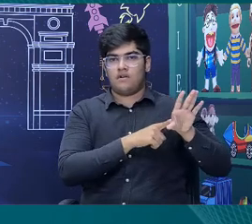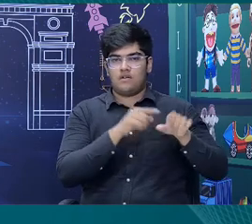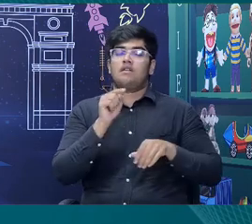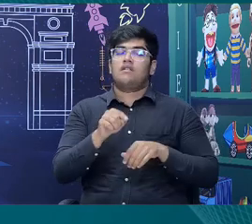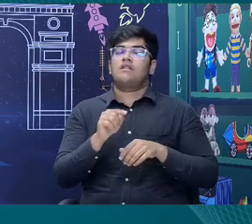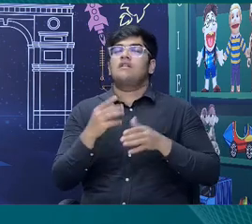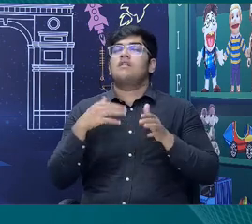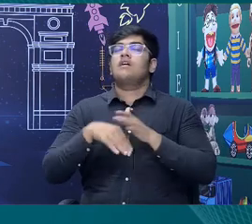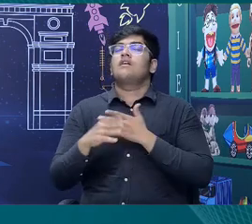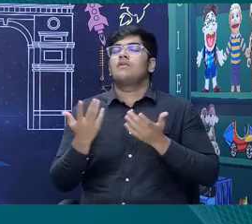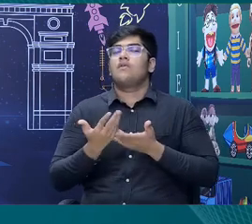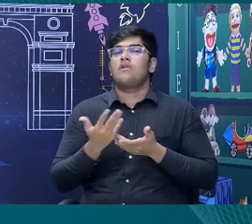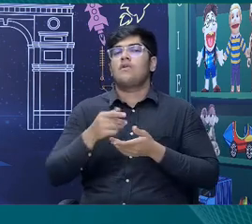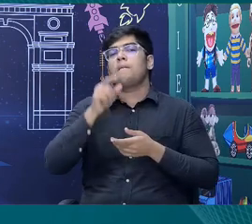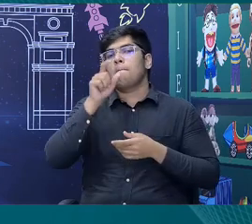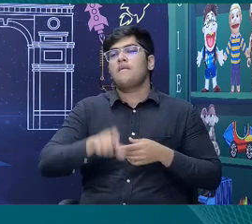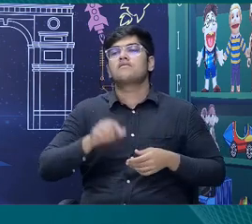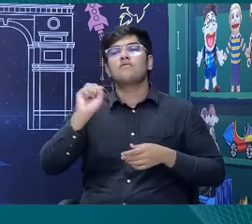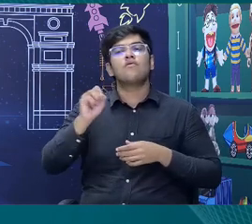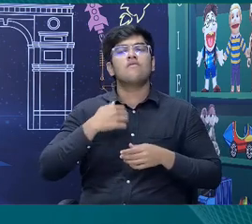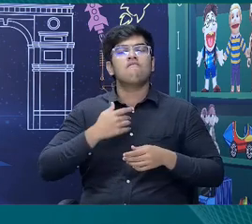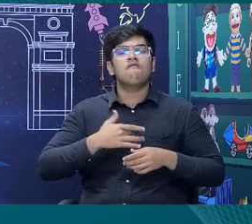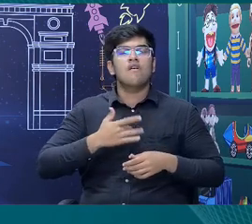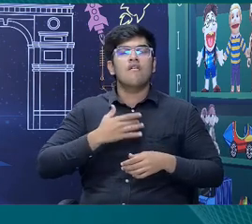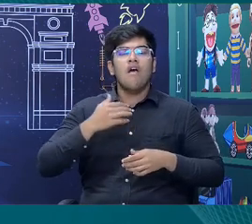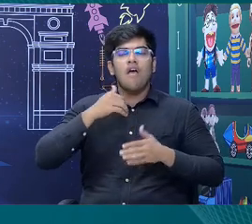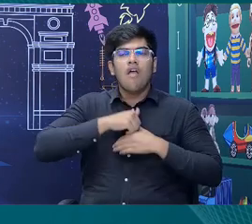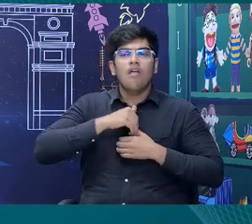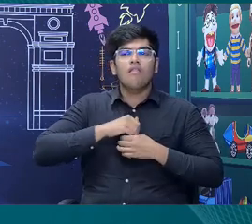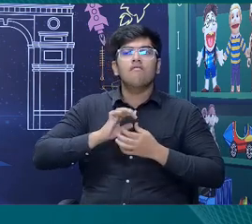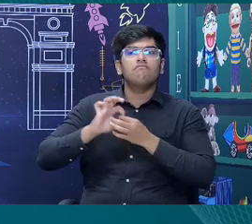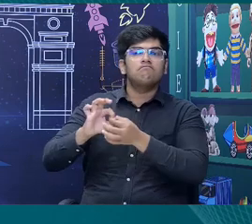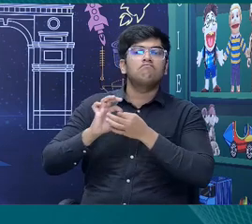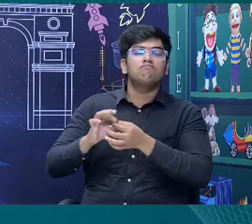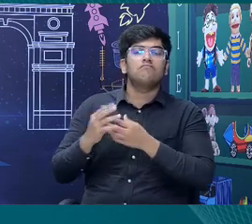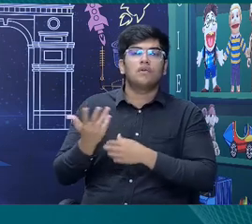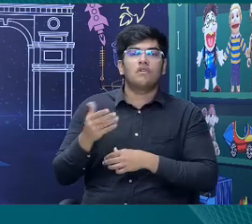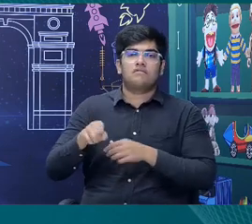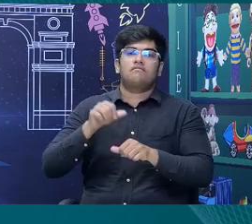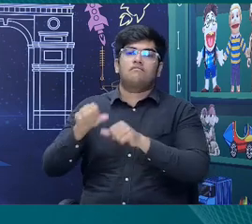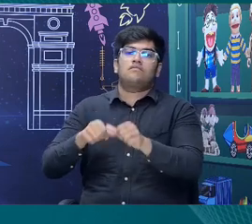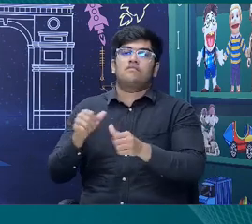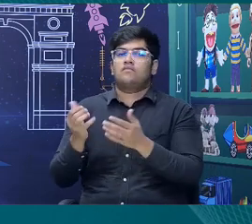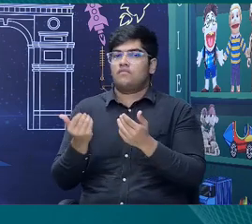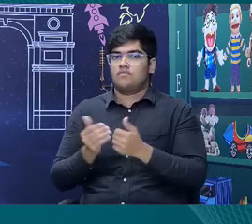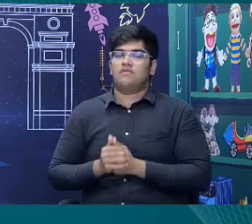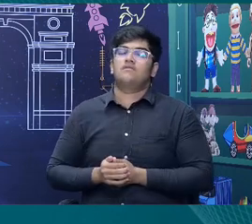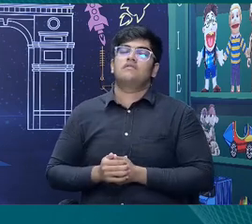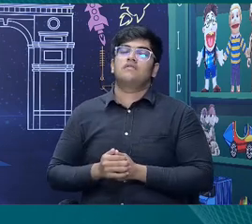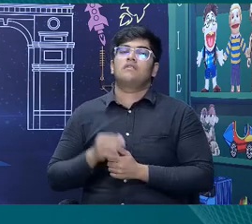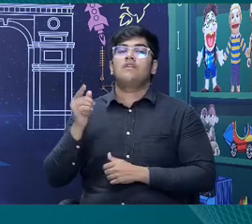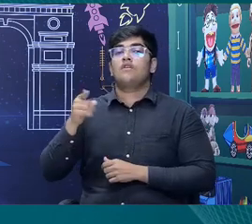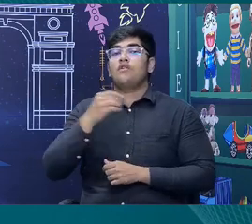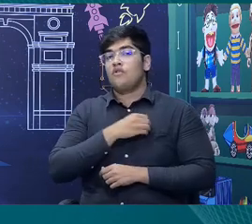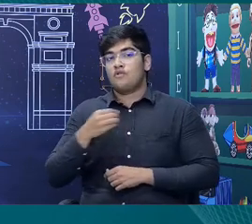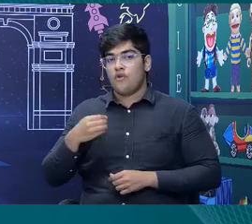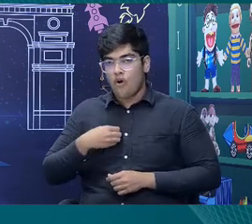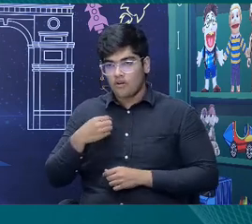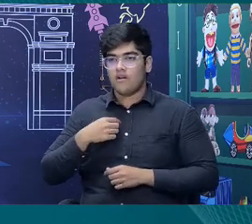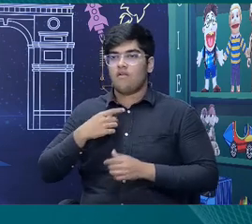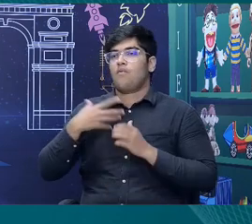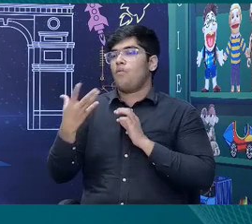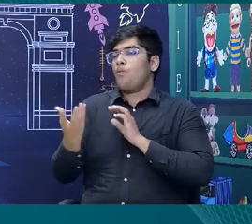दूसरों पे चिंता विचारों बेचारा जो थॉट प्रोसेस है वो सिंपैथी है एंपैथी में हम बोलते हैं कि जो थेरेपिस्ट है वो क्लाइंट के साथ एंपैथी